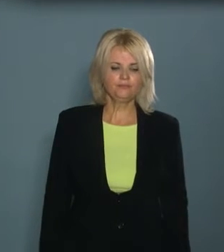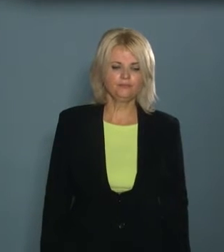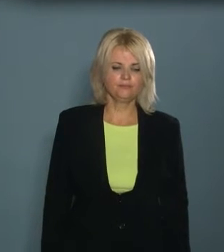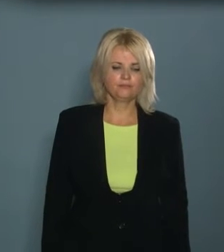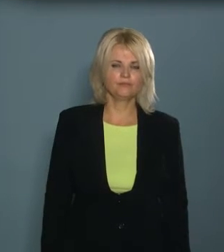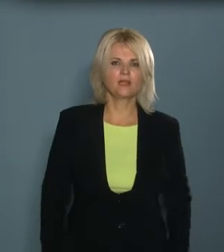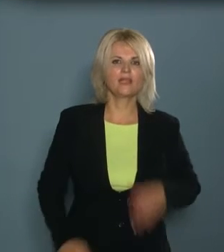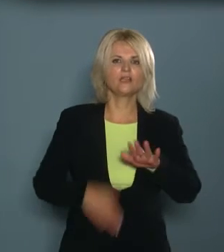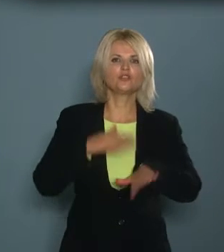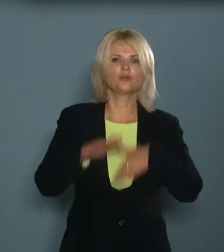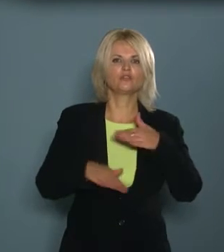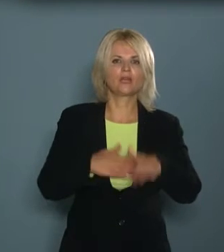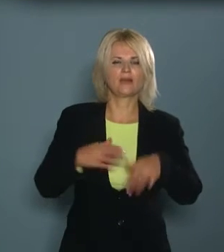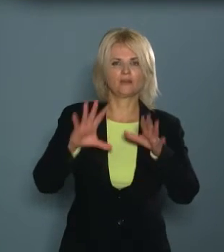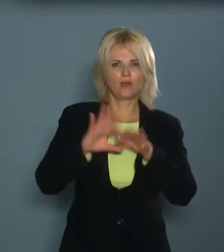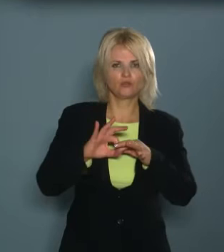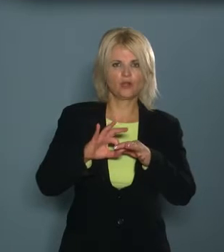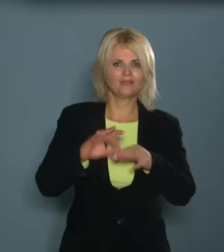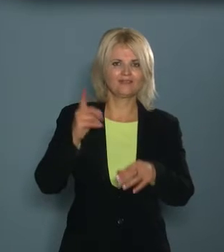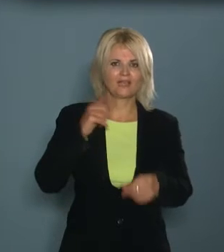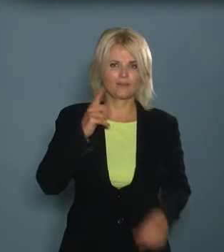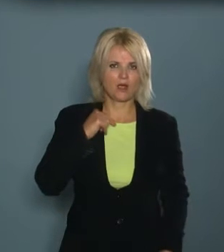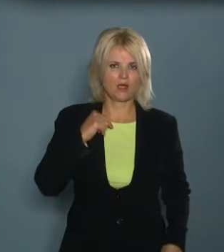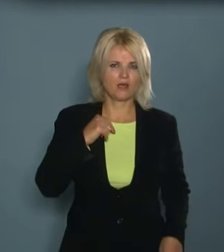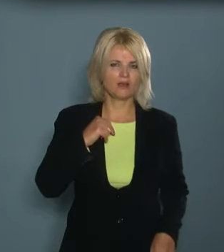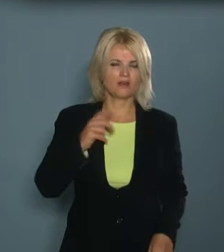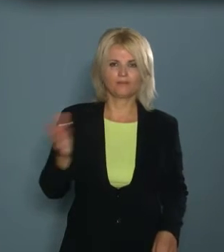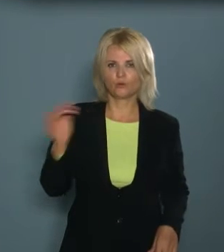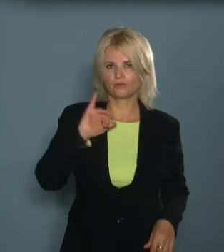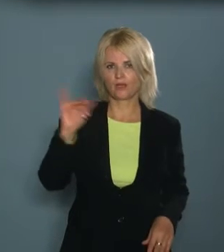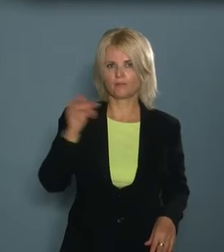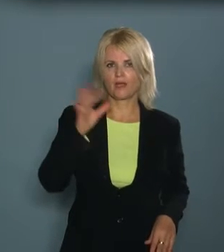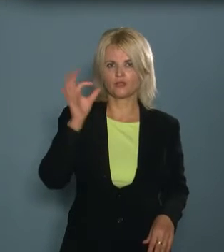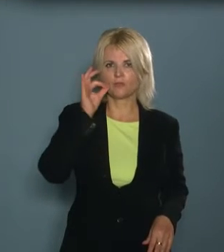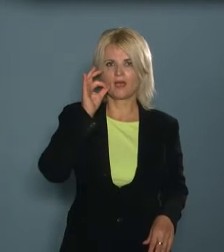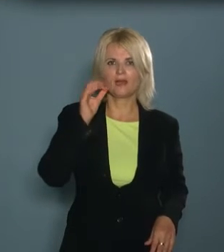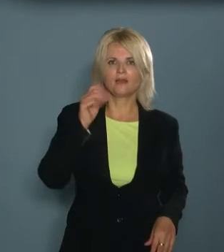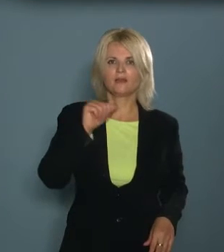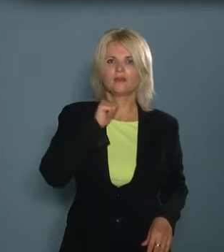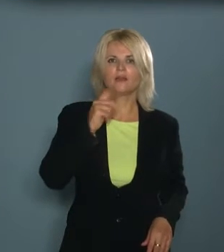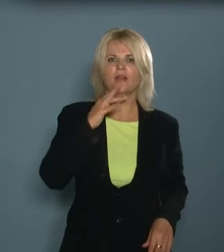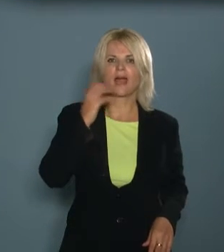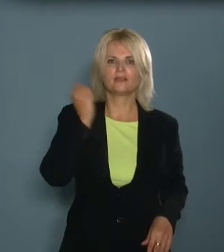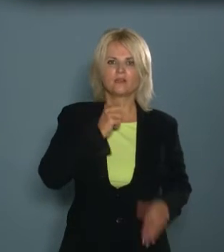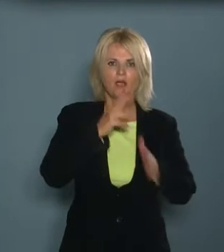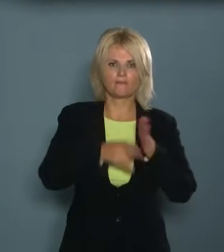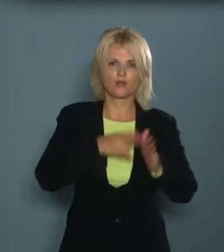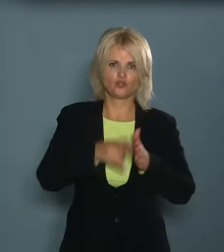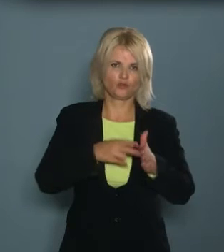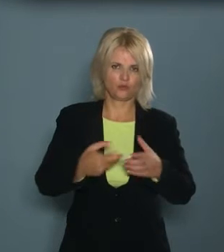egy soroksáriakat érintő téma, ugye a Budapest-Belgrádi vasútvonal, amely